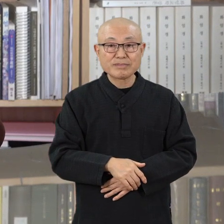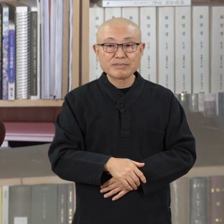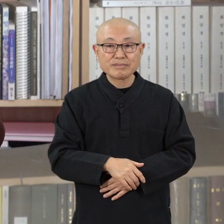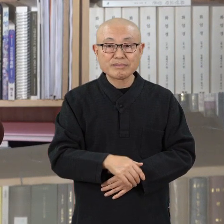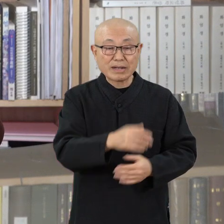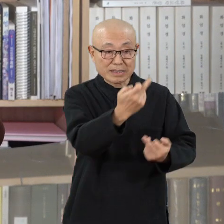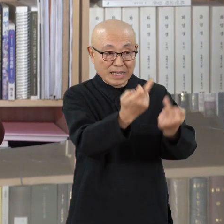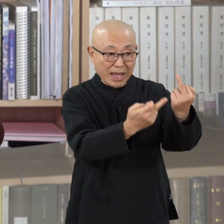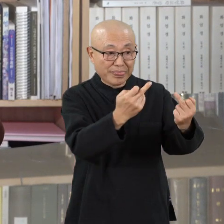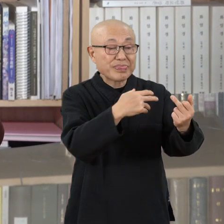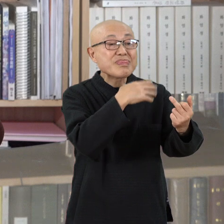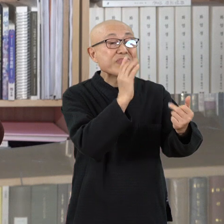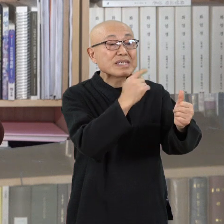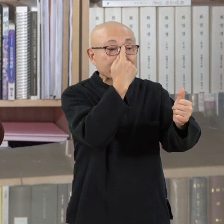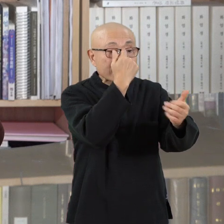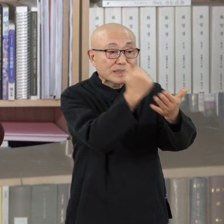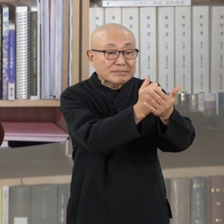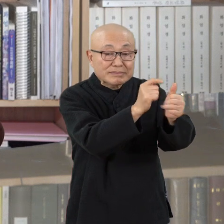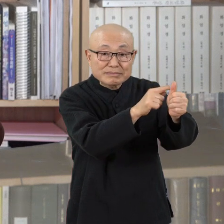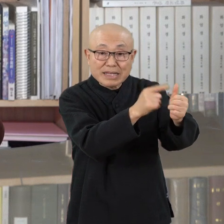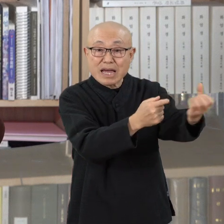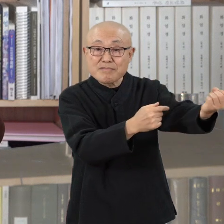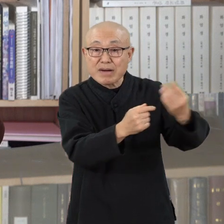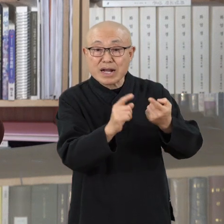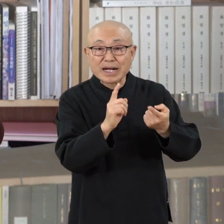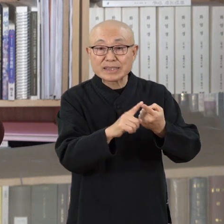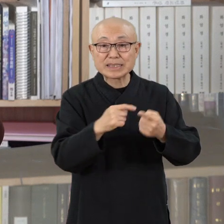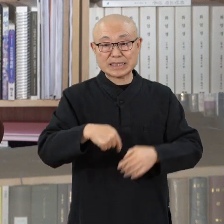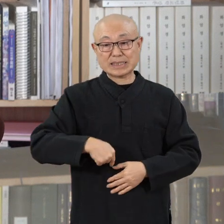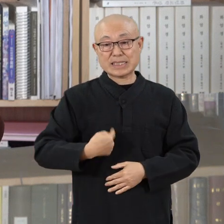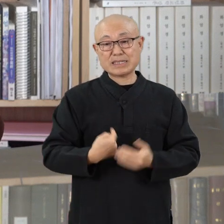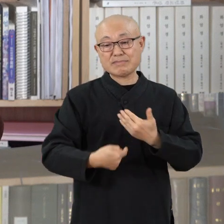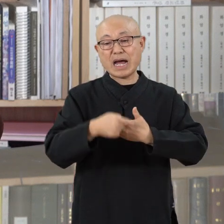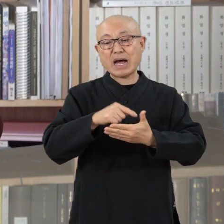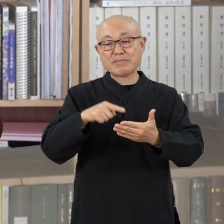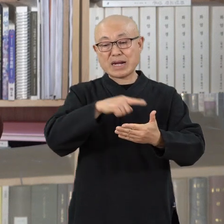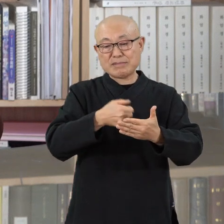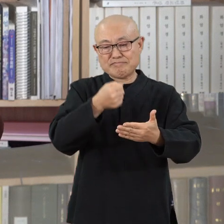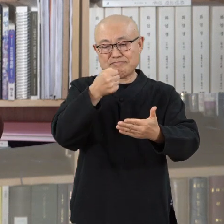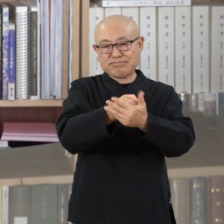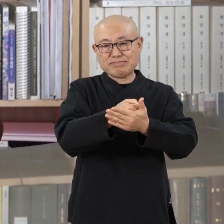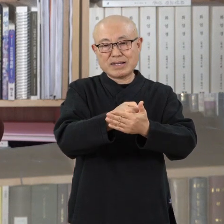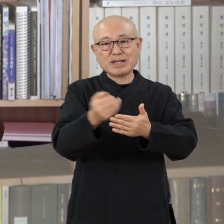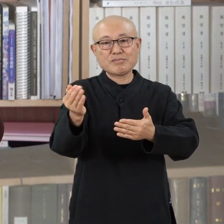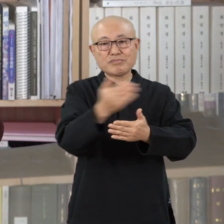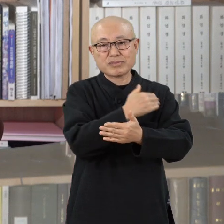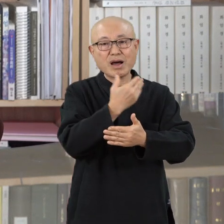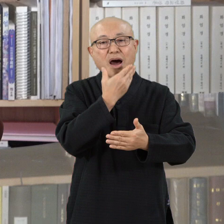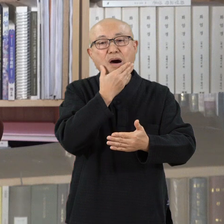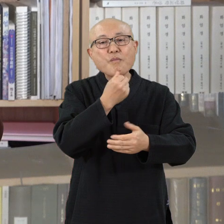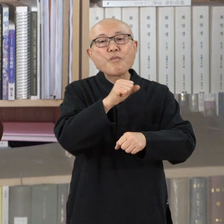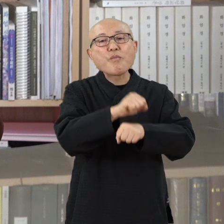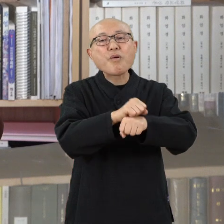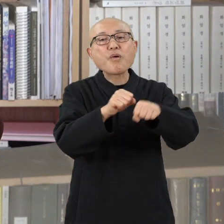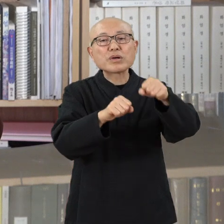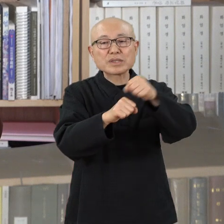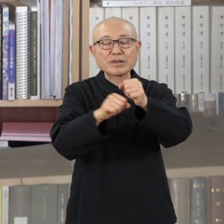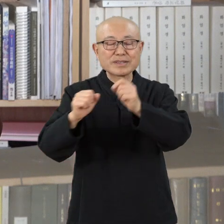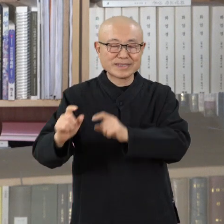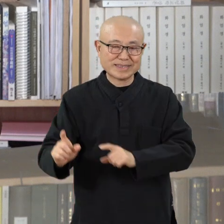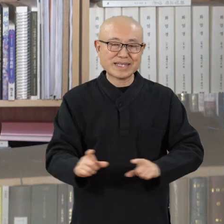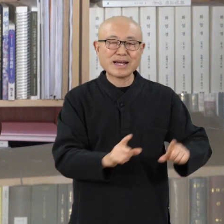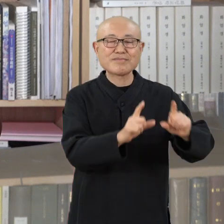천동여정선사가 자기의 공덕을 지으려고 노력하듯이 자기 마음가짐서부터 공덕의 삶으로